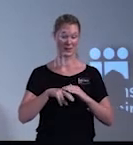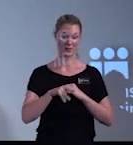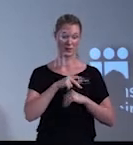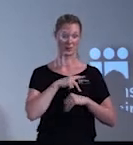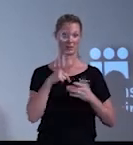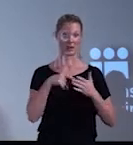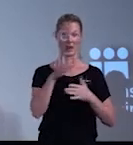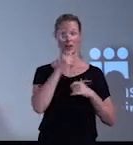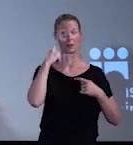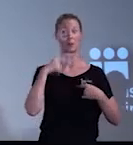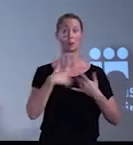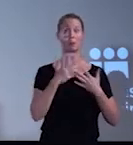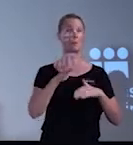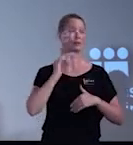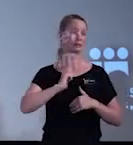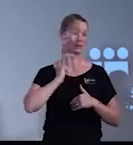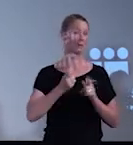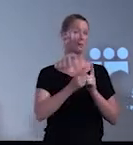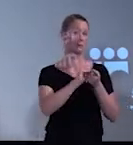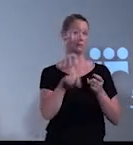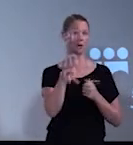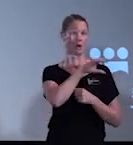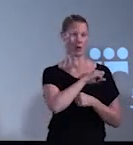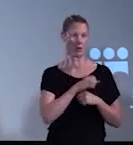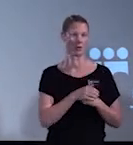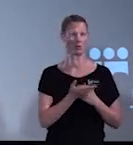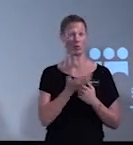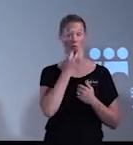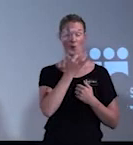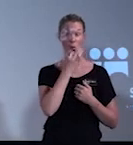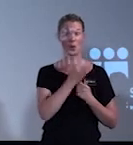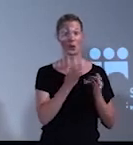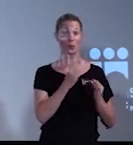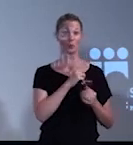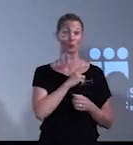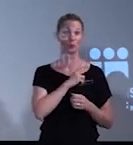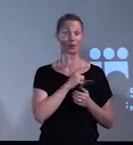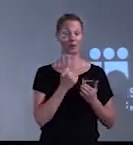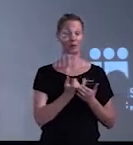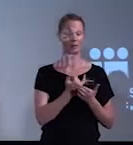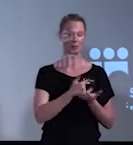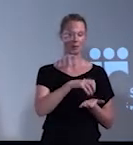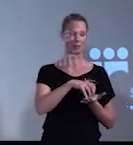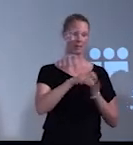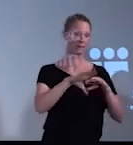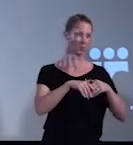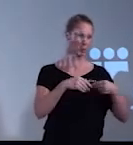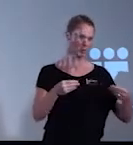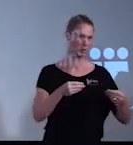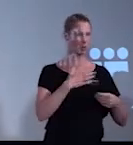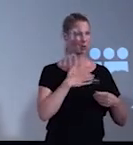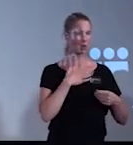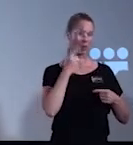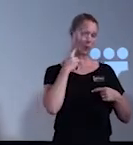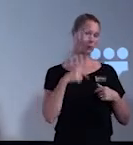till all kultur, desto mer tillgänglig blir den. Och det är ju en fråga om hur mycket man inom statsbudgeten anser